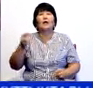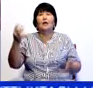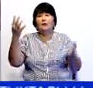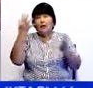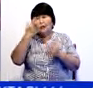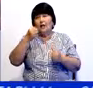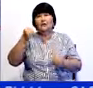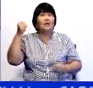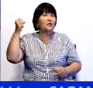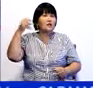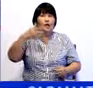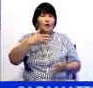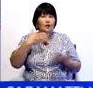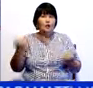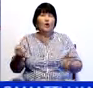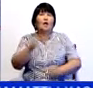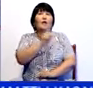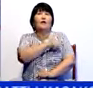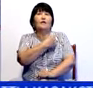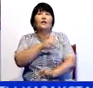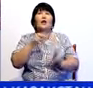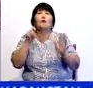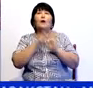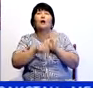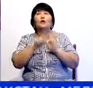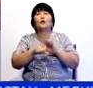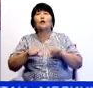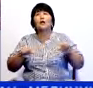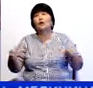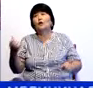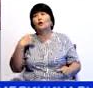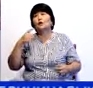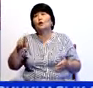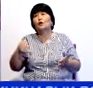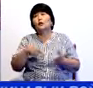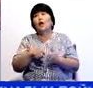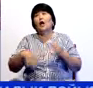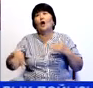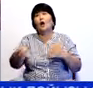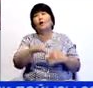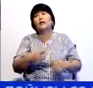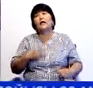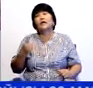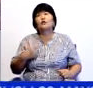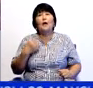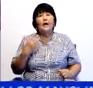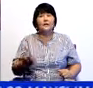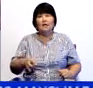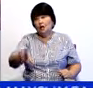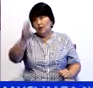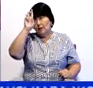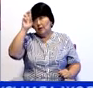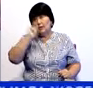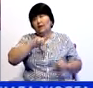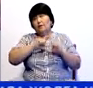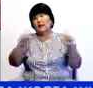мезгілінде жарықтандырылмаған. Ветеринариялық бақылау және қадағалау комитетінің Қызылорда қалалық аумақтық инспекциясы мемлекеттік